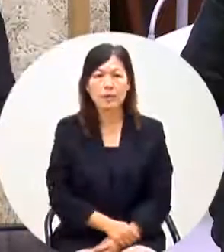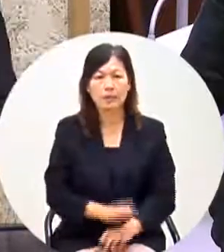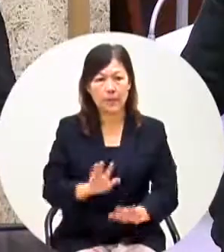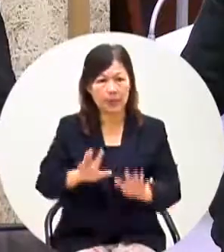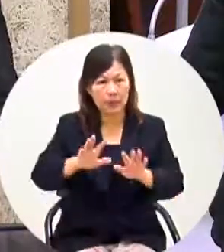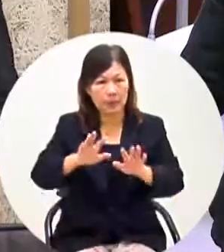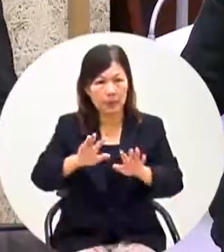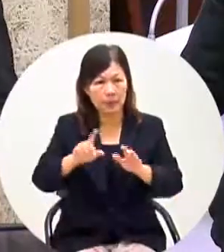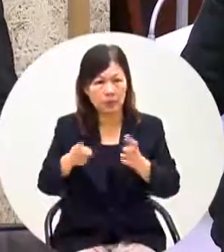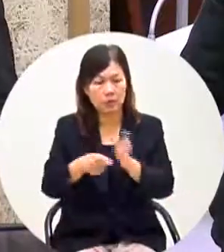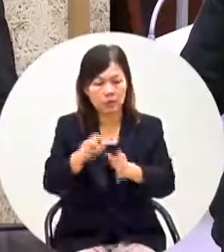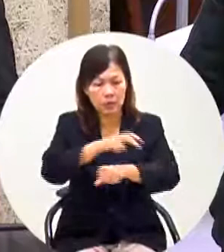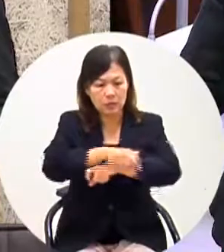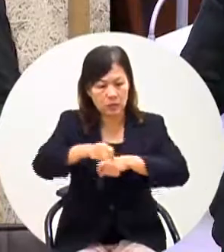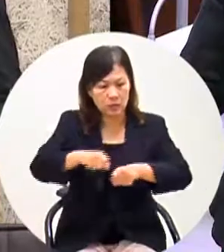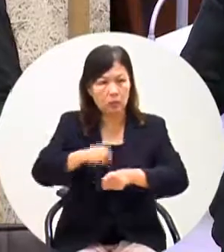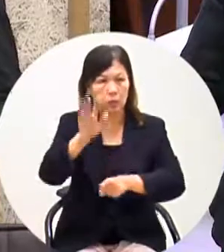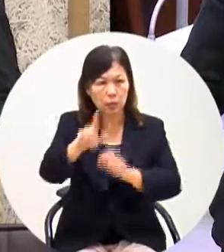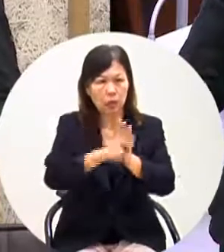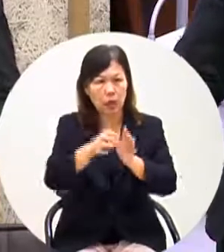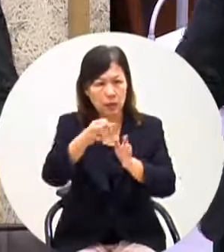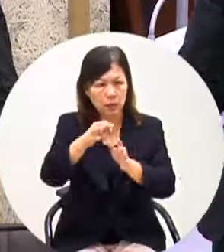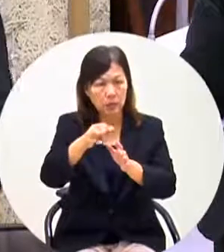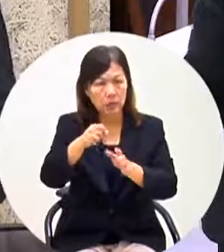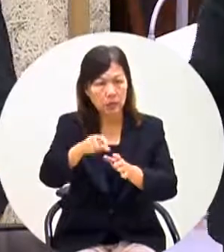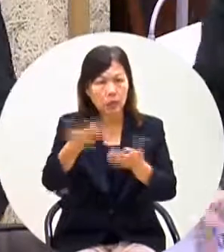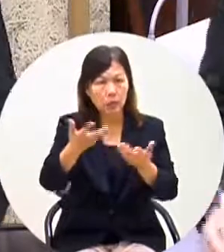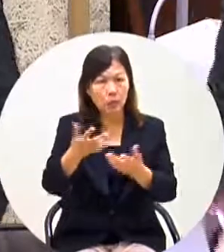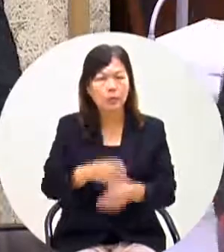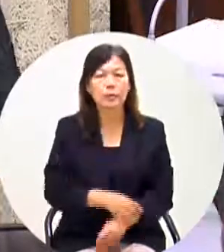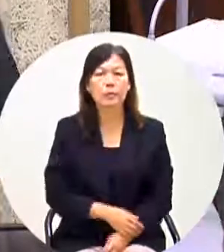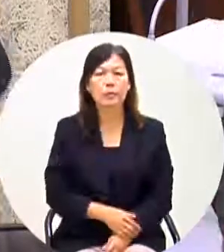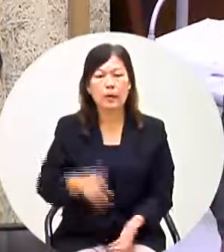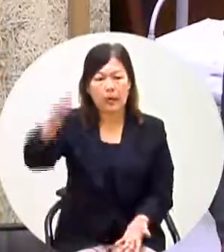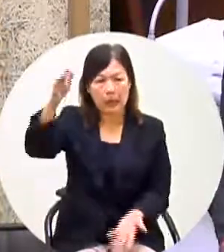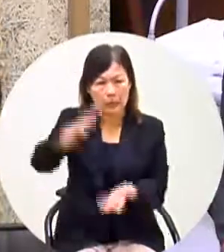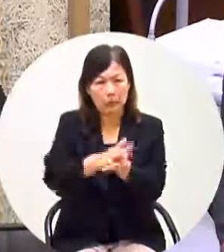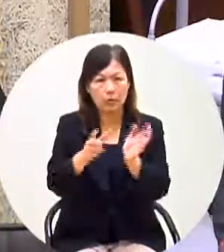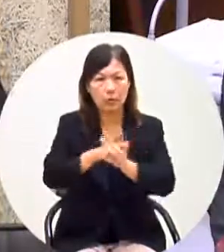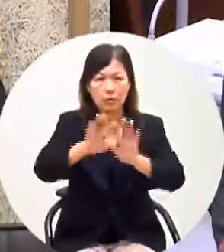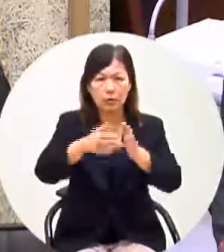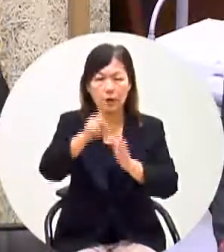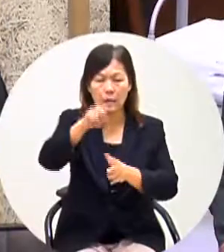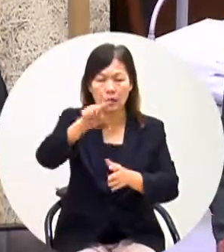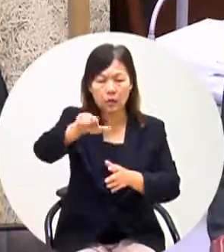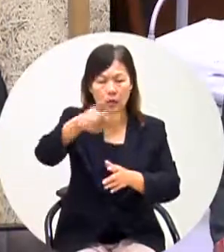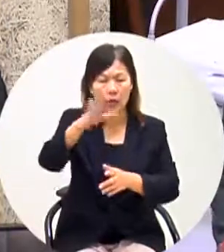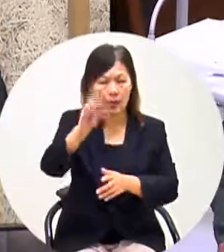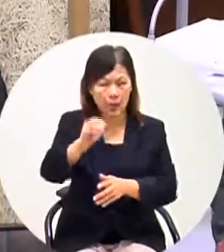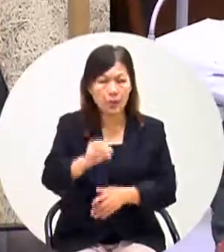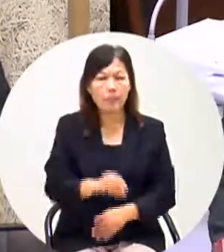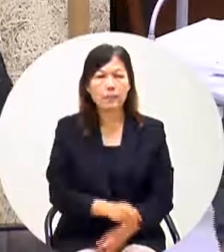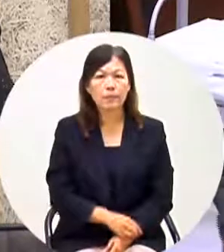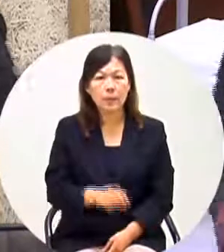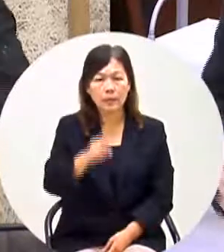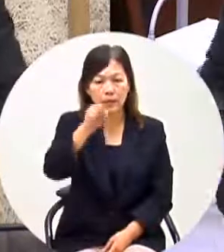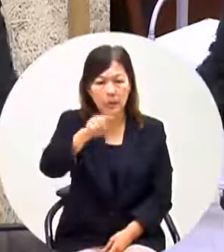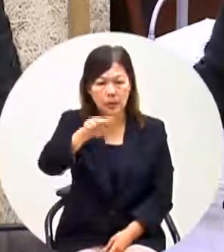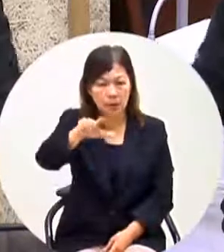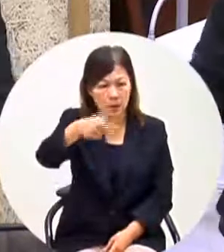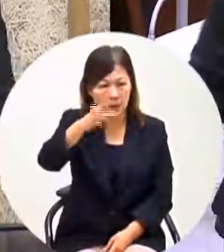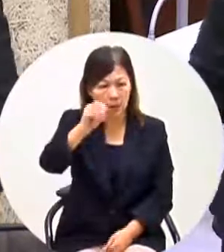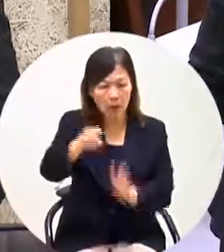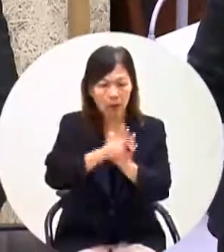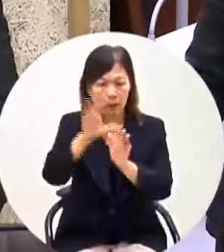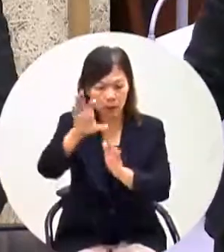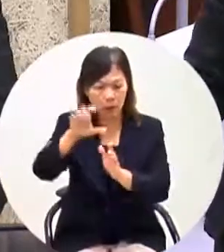这个经费的部分呢，哈，我们总共是有1600万。那但是这个1600万呢，不止厕所的部分，因为市长也特